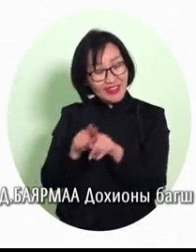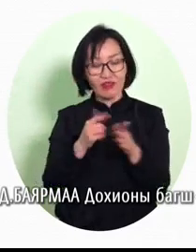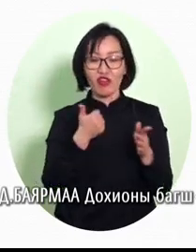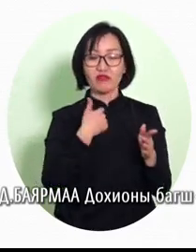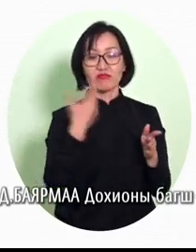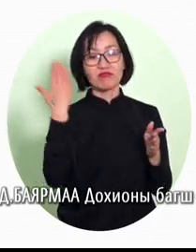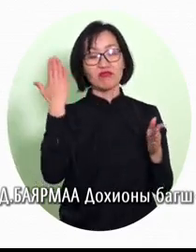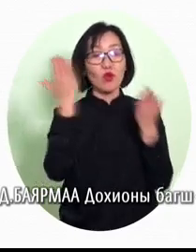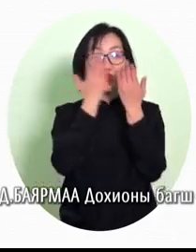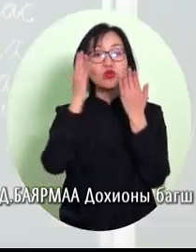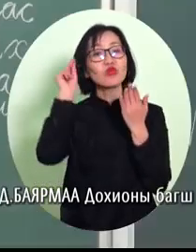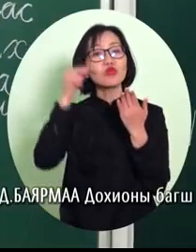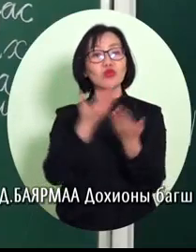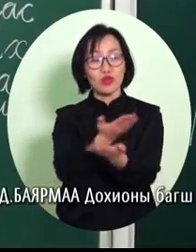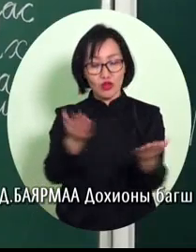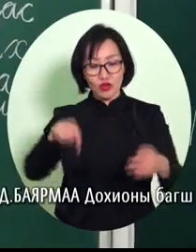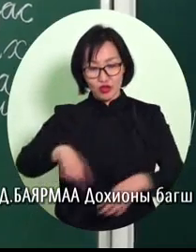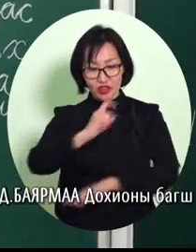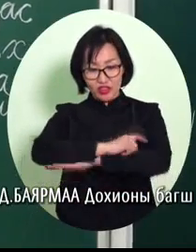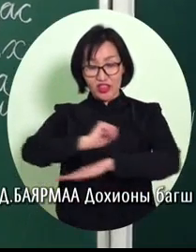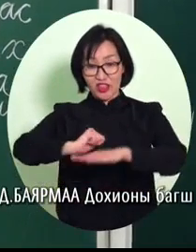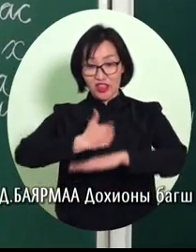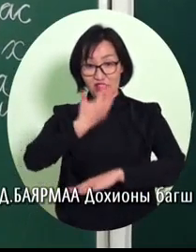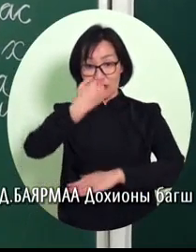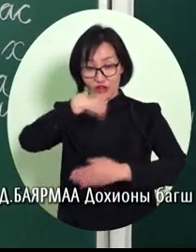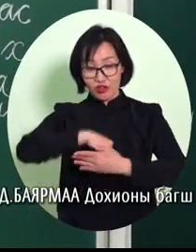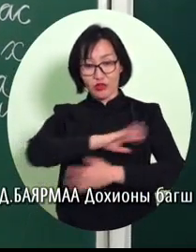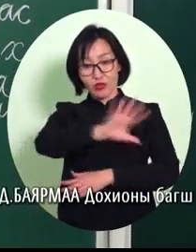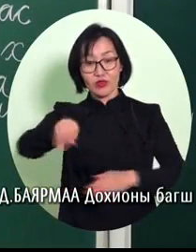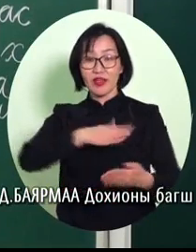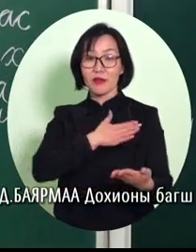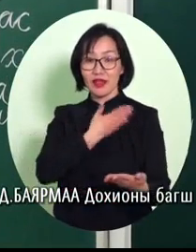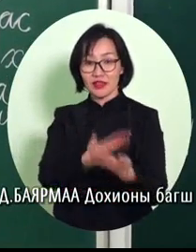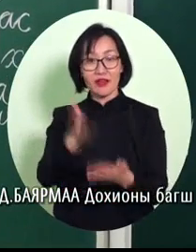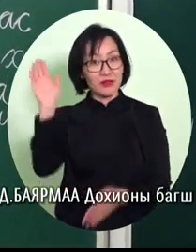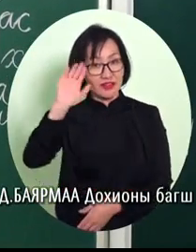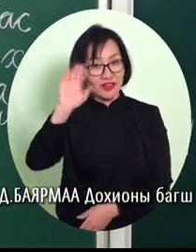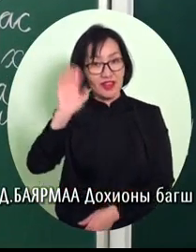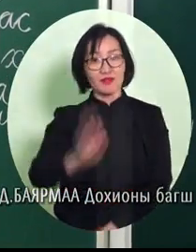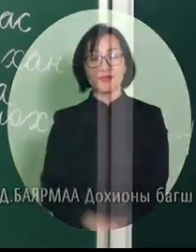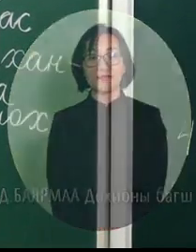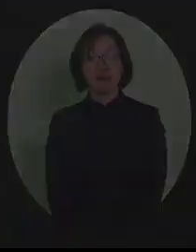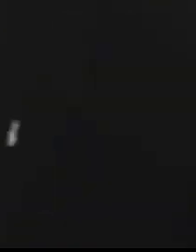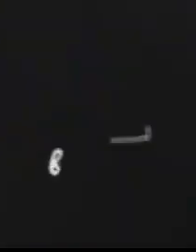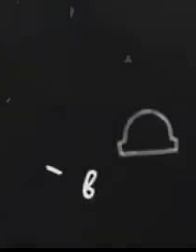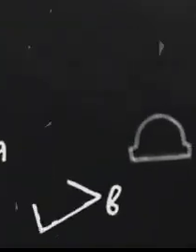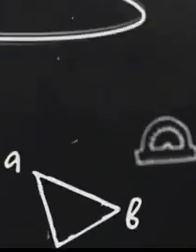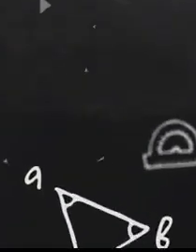уншиж сурцгаагаараа. Ингээд өнөөдрийн хичээлд идэвхтэй оролцсон хүүхдүүдэд баярлаа. Баяртай.